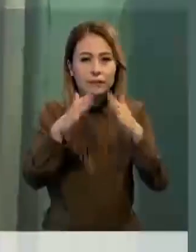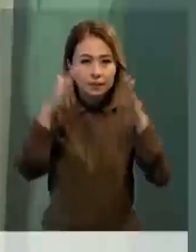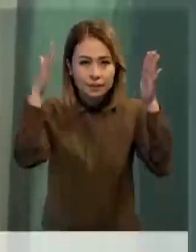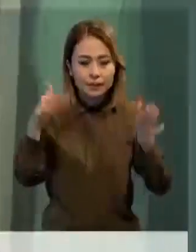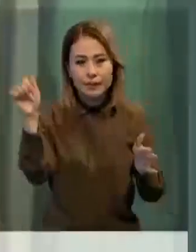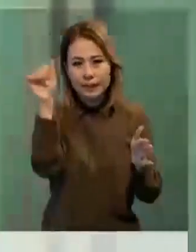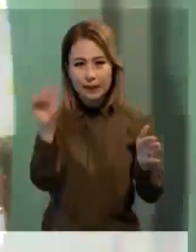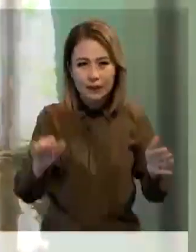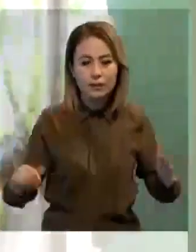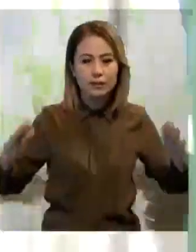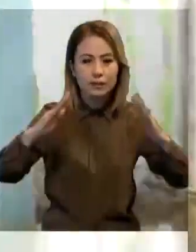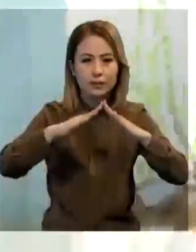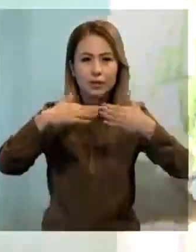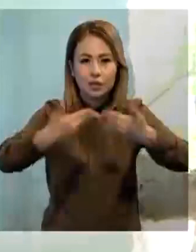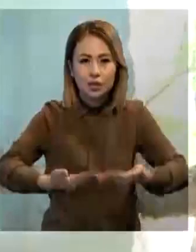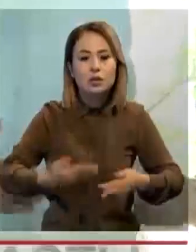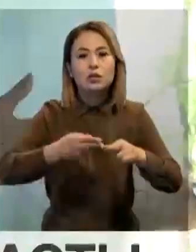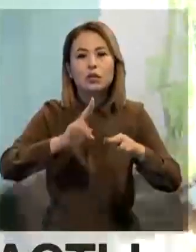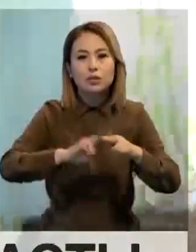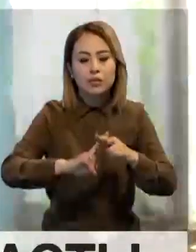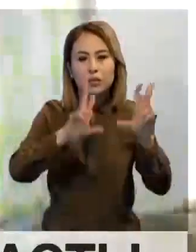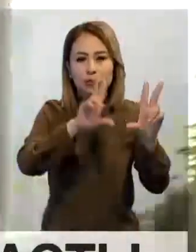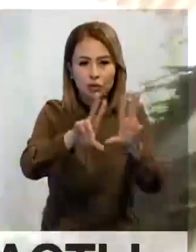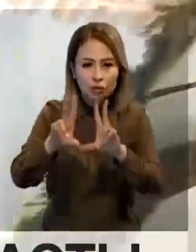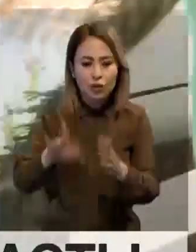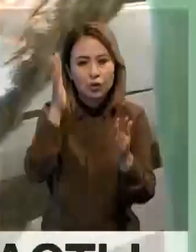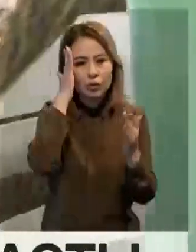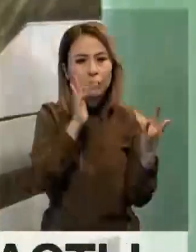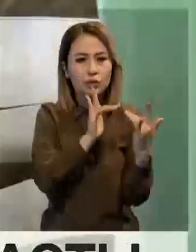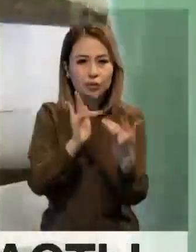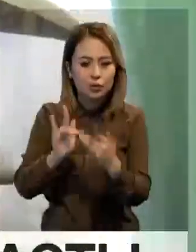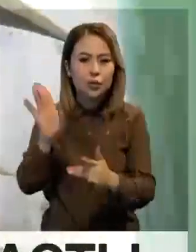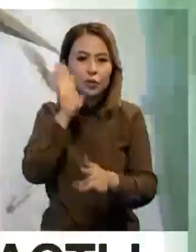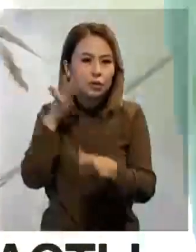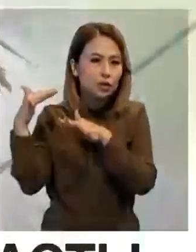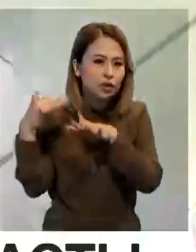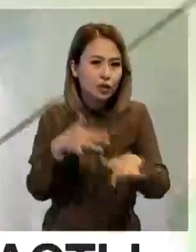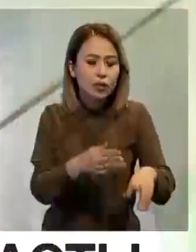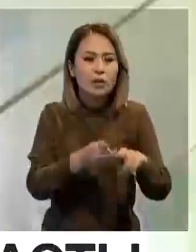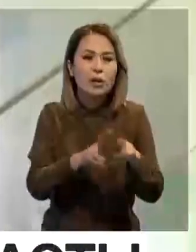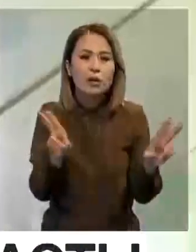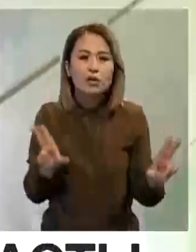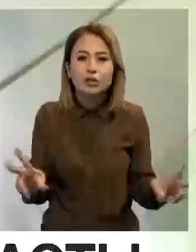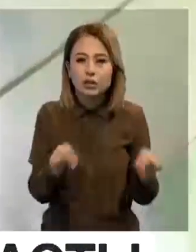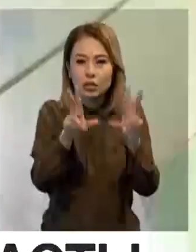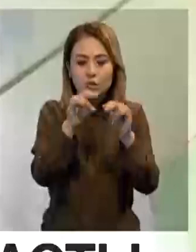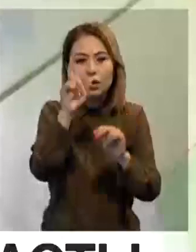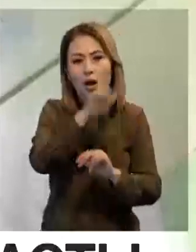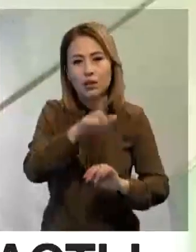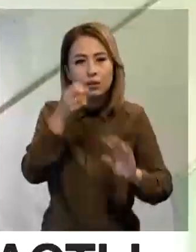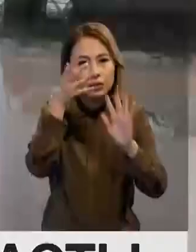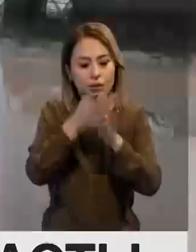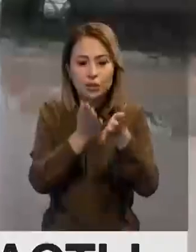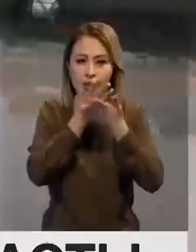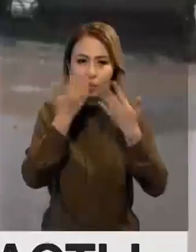сөгіліп, шатыры жерге құлаған. Сондай-ақ жиһаз бен төсек орынды су шайып жарамсыз еткен. Абырой болғанда адам шығыны жоқ.